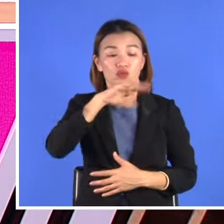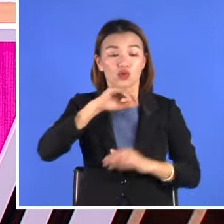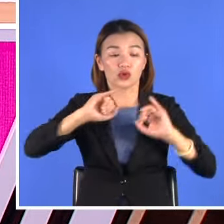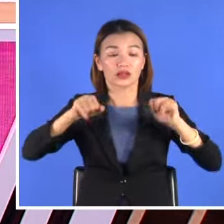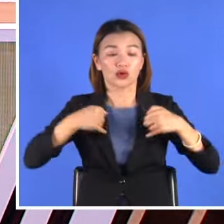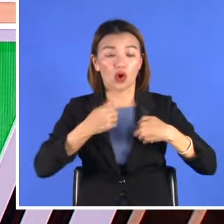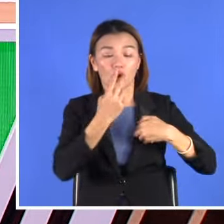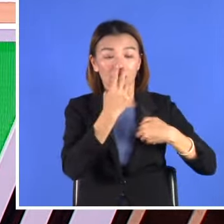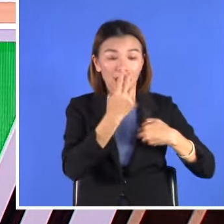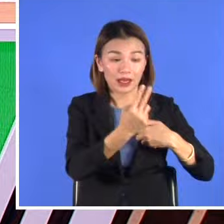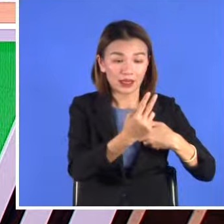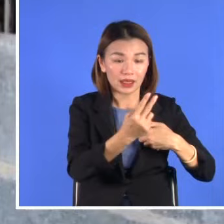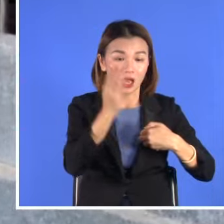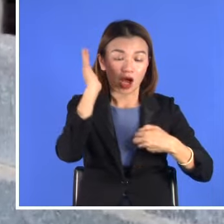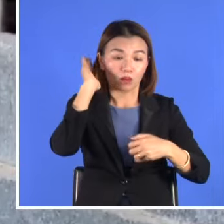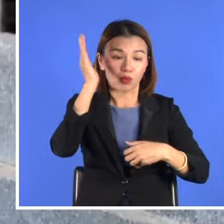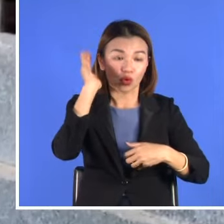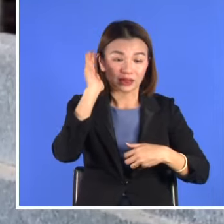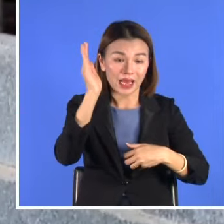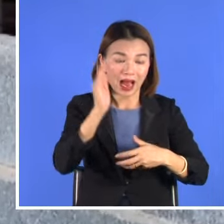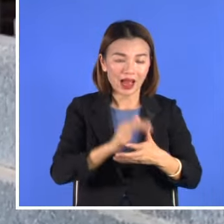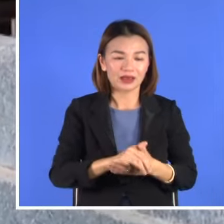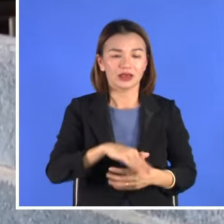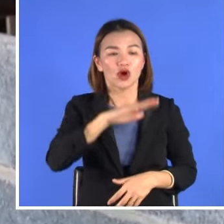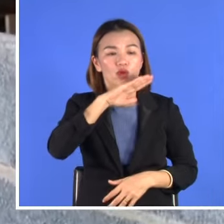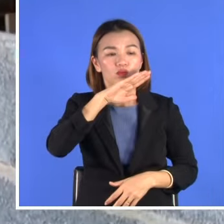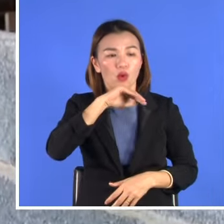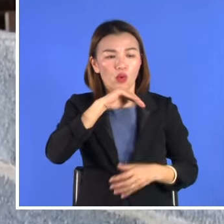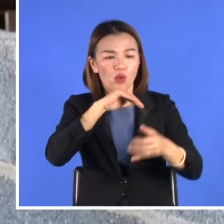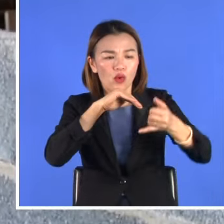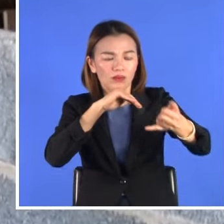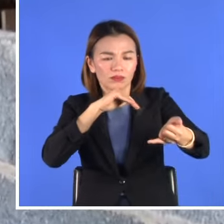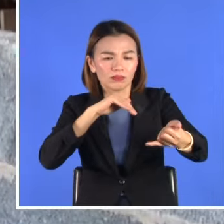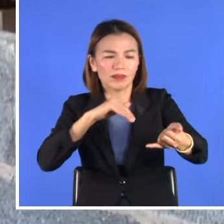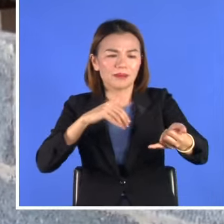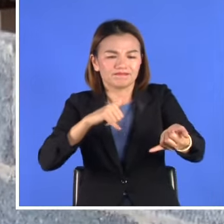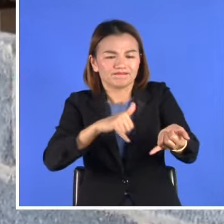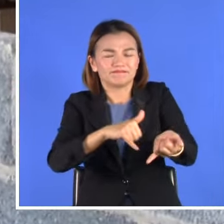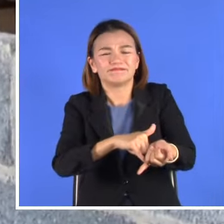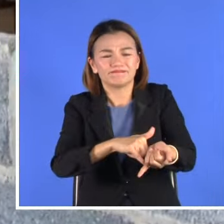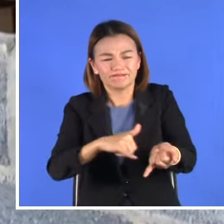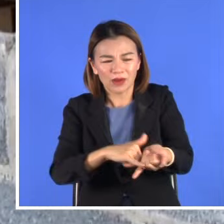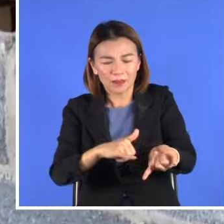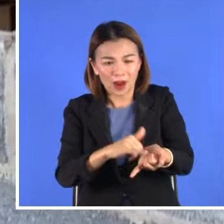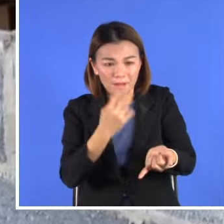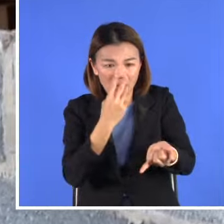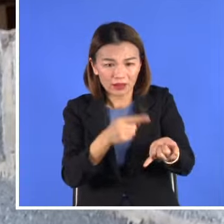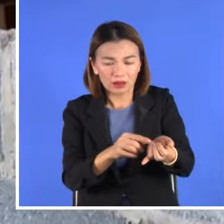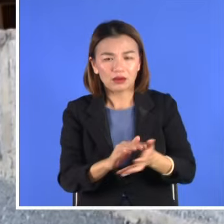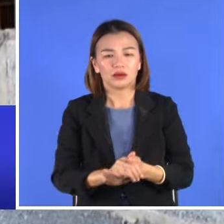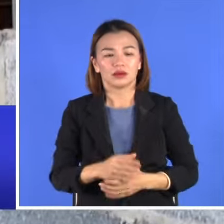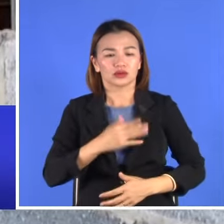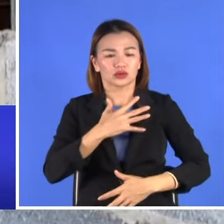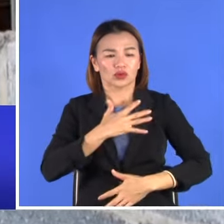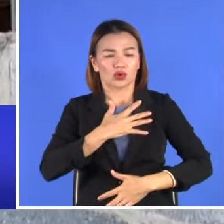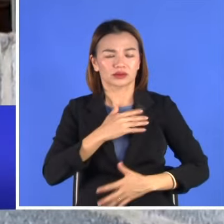ผู้ชายคนนึงกำลังมีอะไรกับหมูค่ะอือเออเป็นภาพที่เาก็เองก็ตกตกอกตกใจไอ้ฉันก็